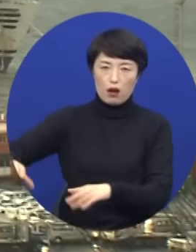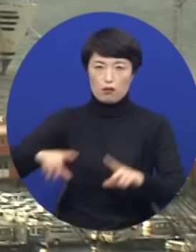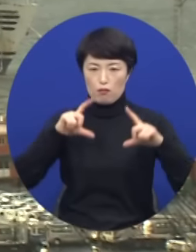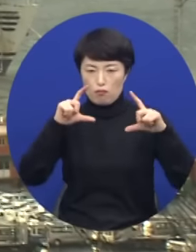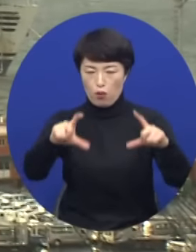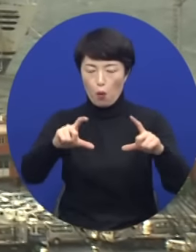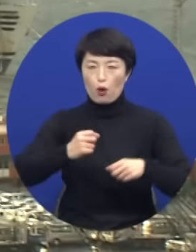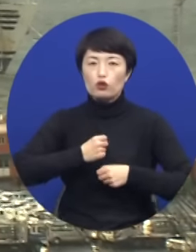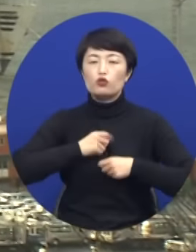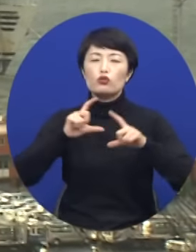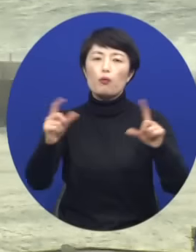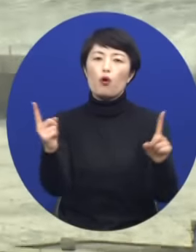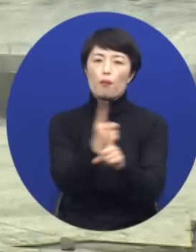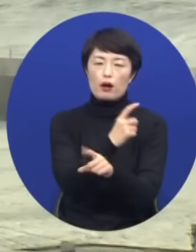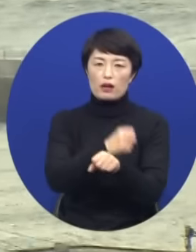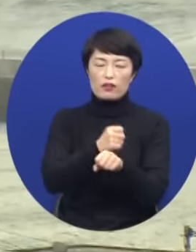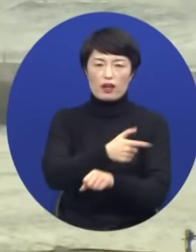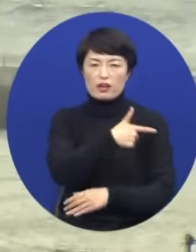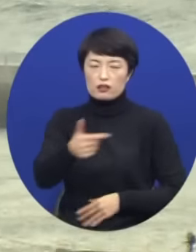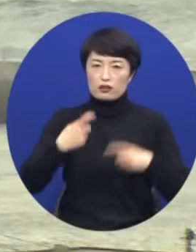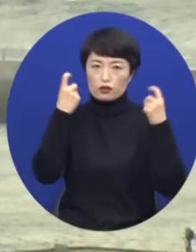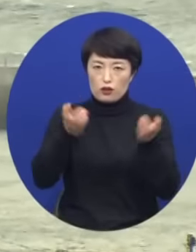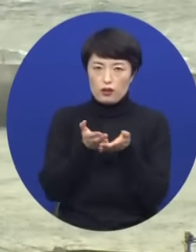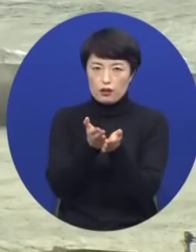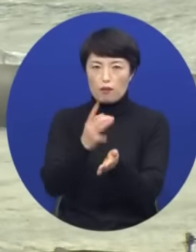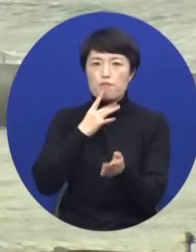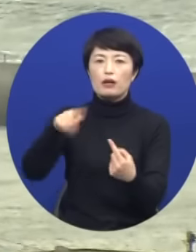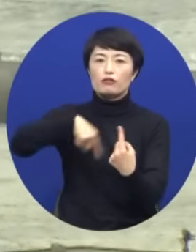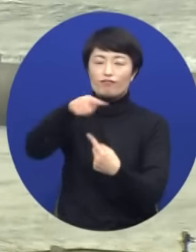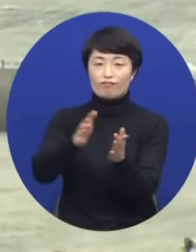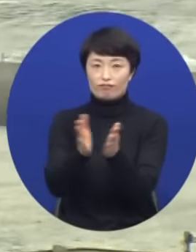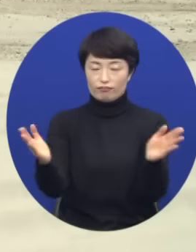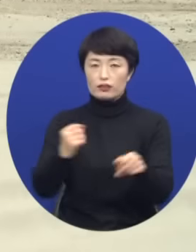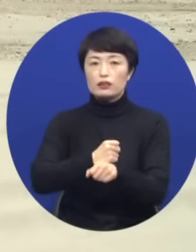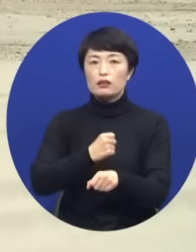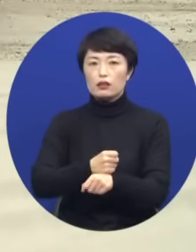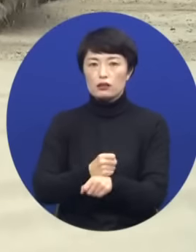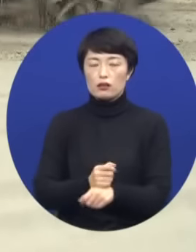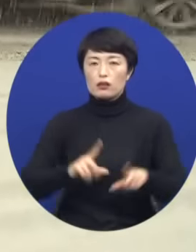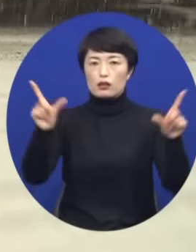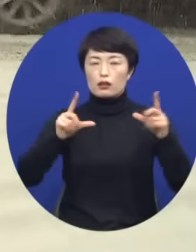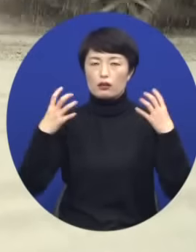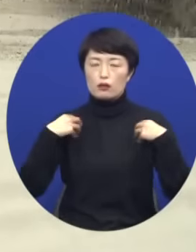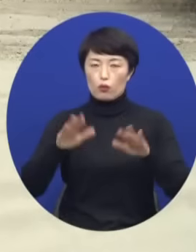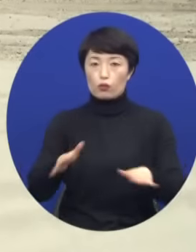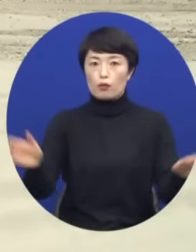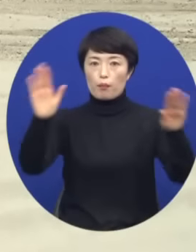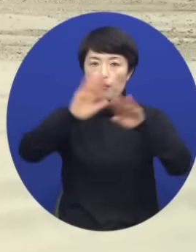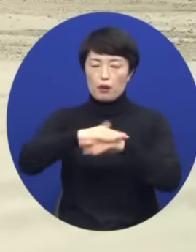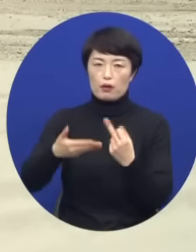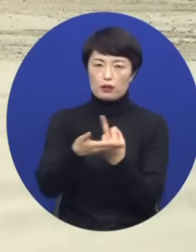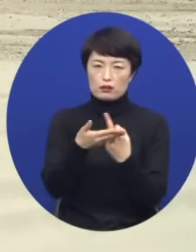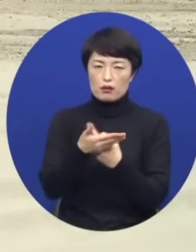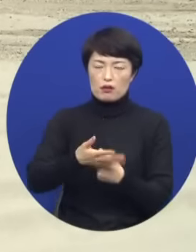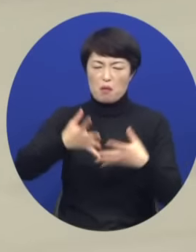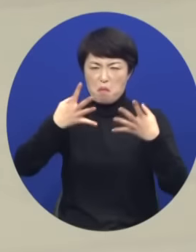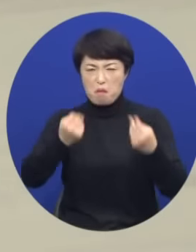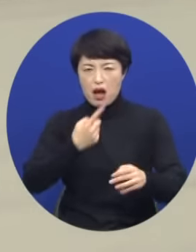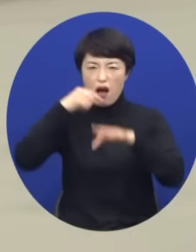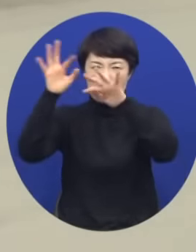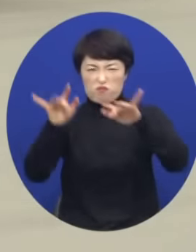대형 여객선만 운항을 재개했습니다. 기상청은 오늘 밤에도 제주에 매우 많은 눈이